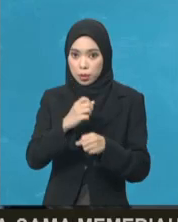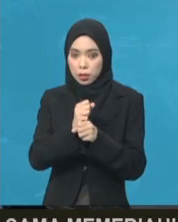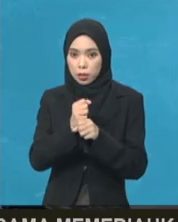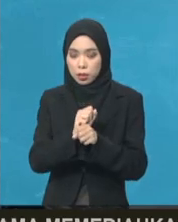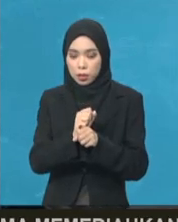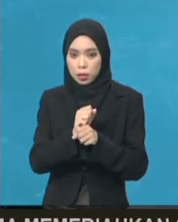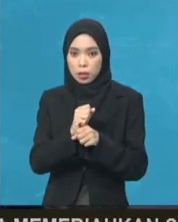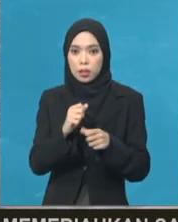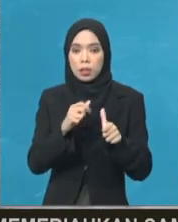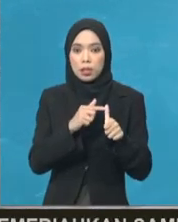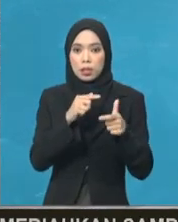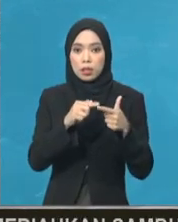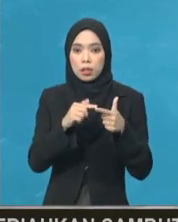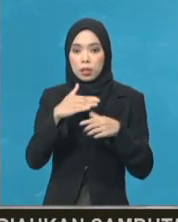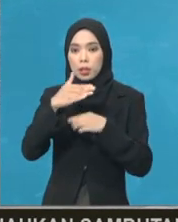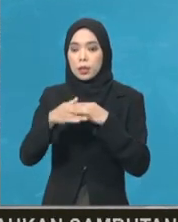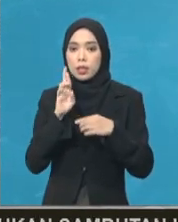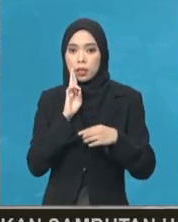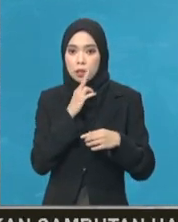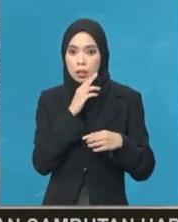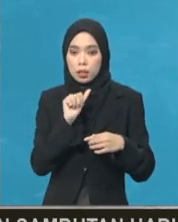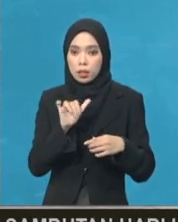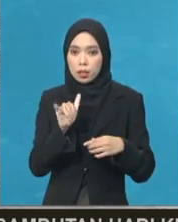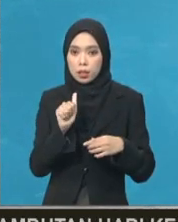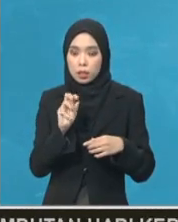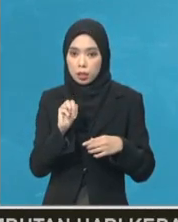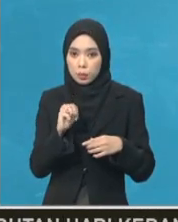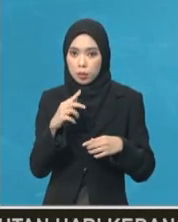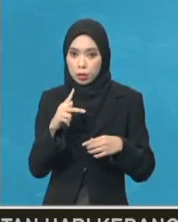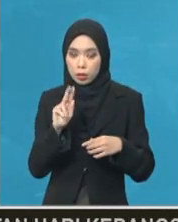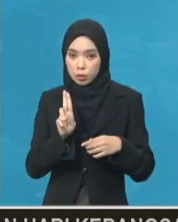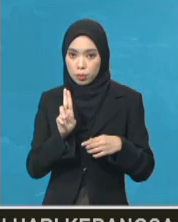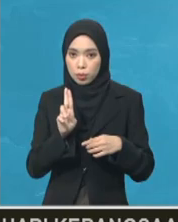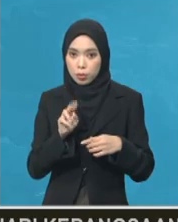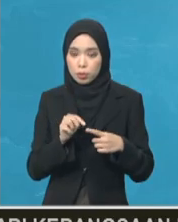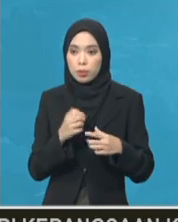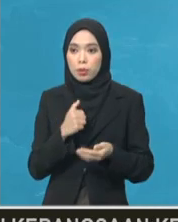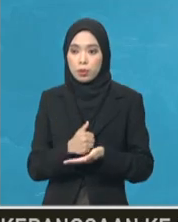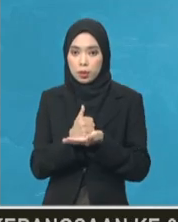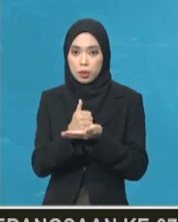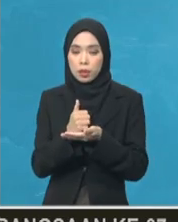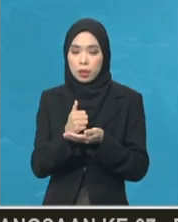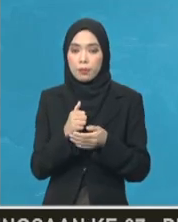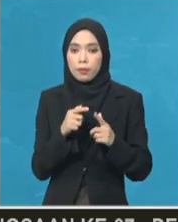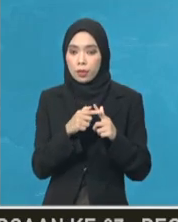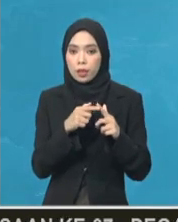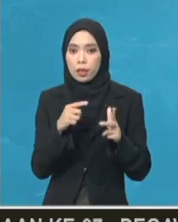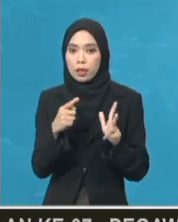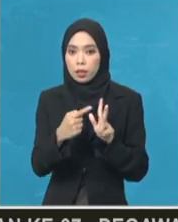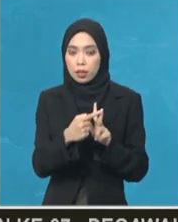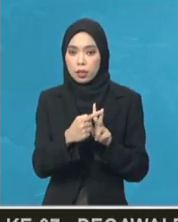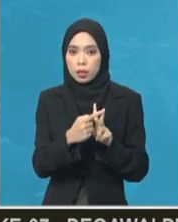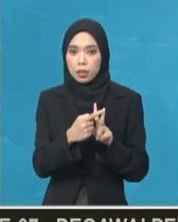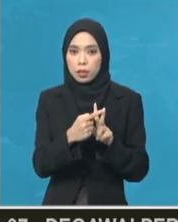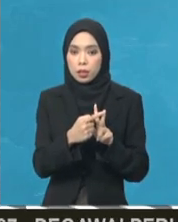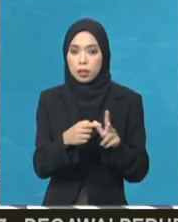depan restoran ayamku Adita Static Klinik di sana dibantu oleh lemari cbdb dan yang ketiga di